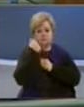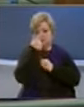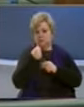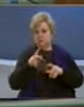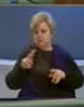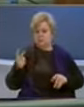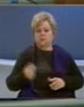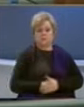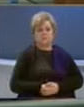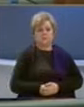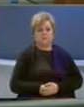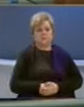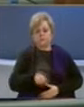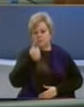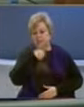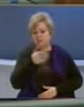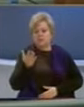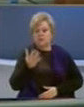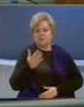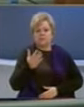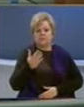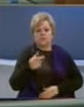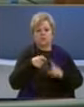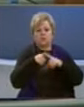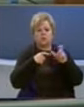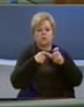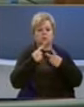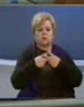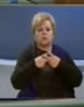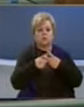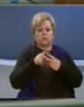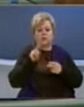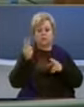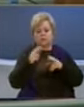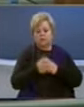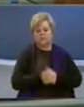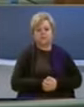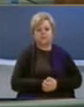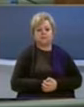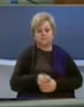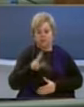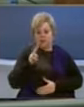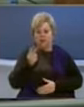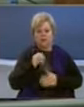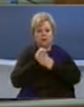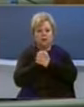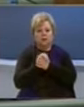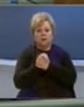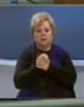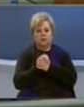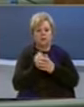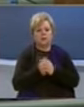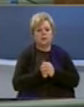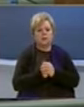tjetër, prej asaj se çka është dhe cila është mbrojtur edhe me kushtetutë dhe me konventa tjera ndërkombëtare. Në anën tjetër, kolegu im Arbengashi